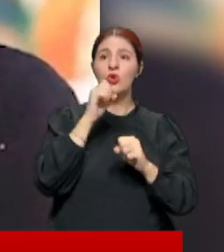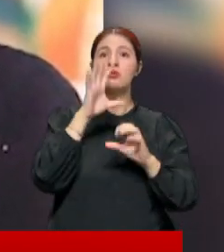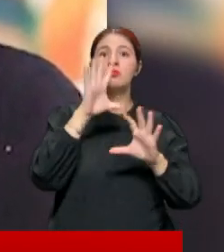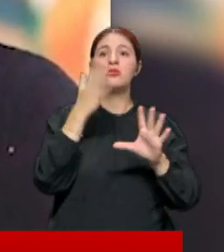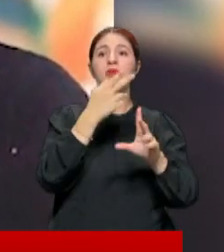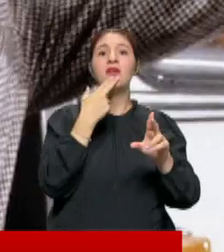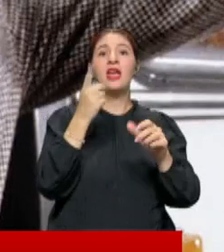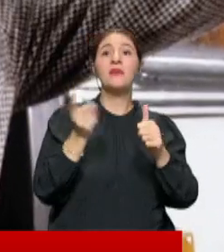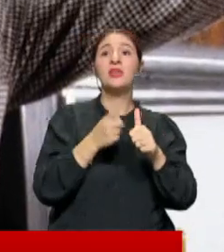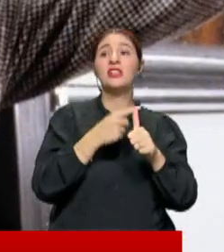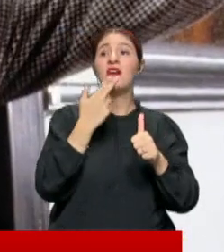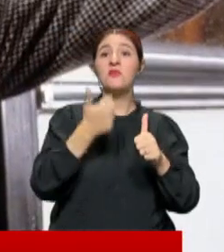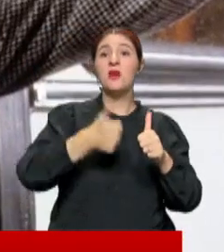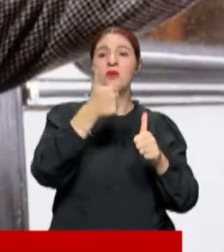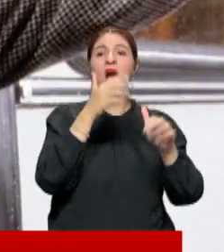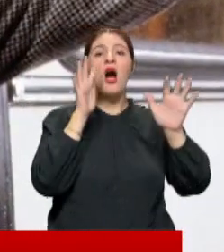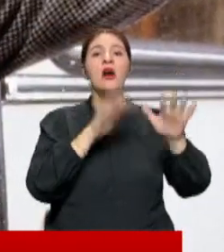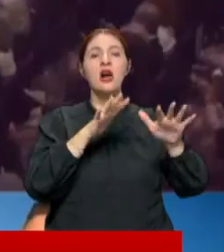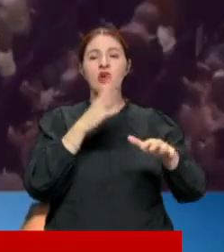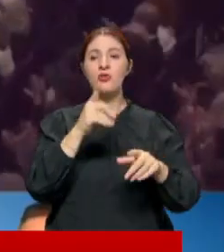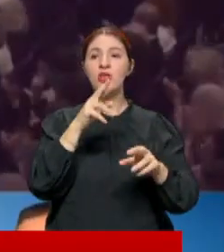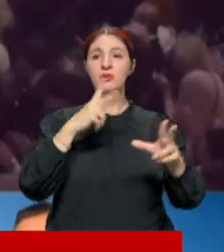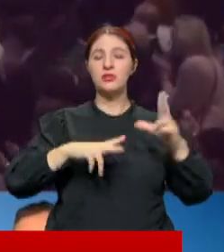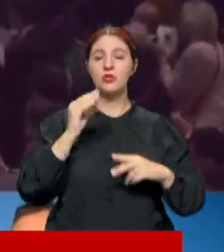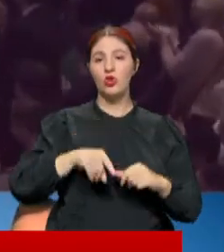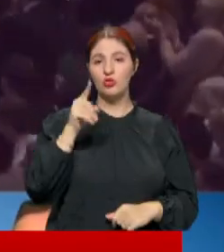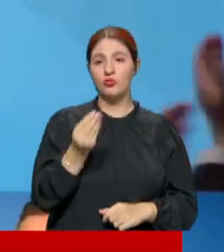Thatcher hayranı olması, hatta onun gibi giyinmesi gündem oldu.